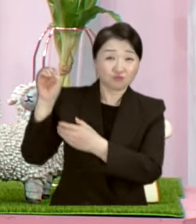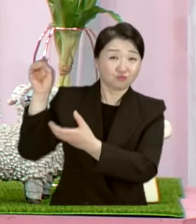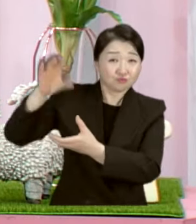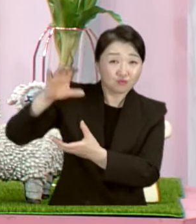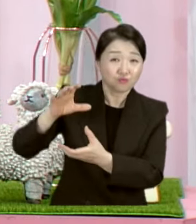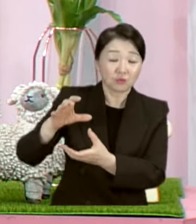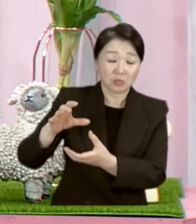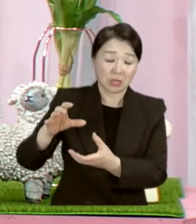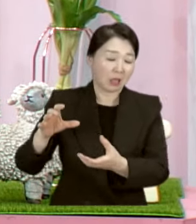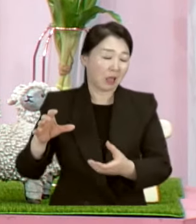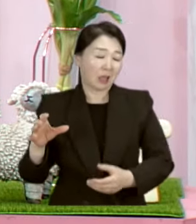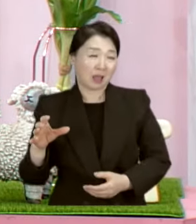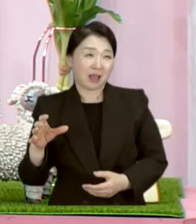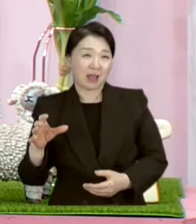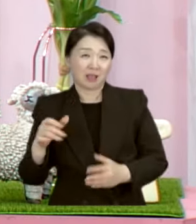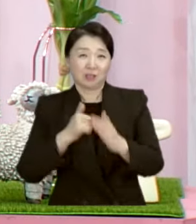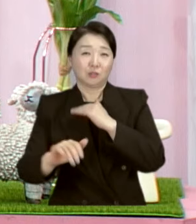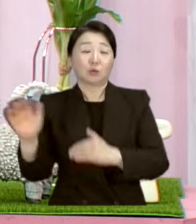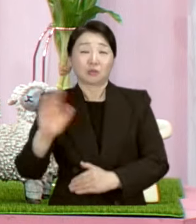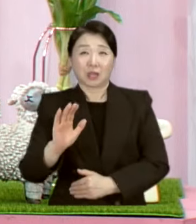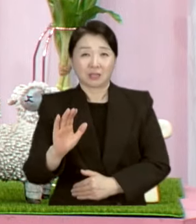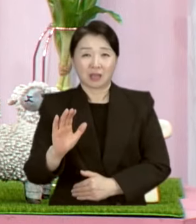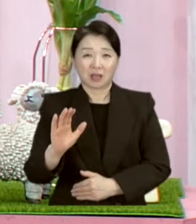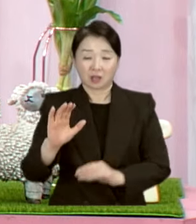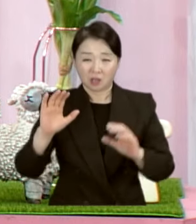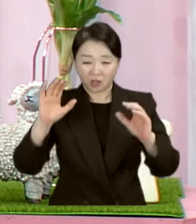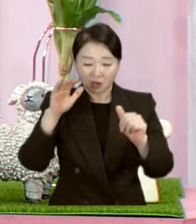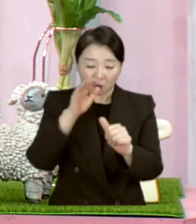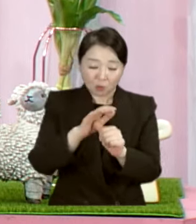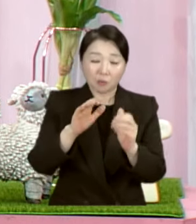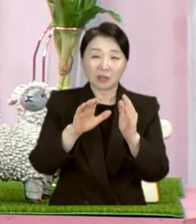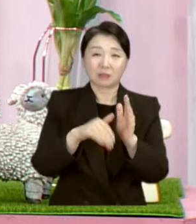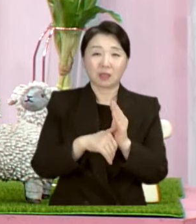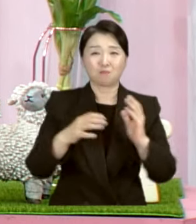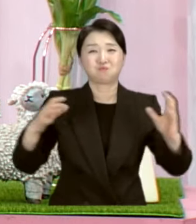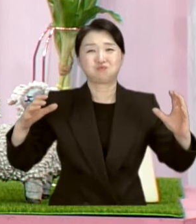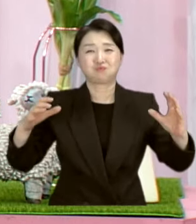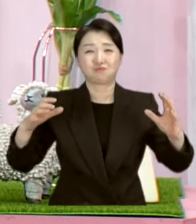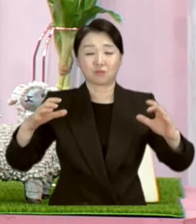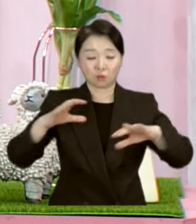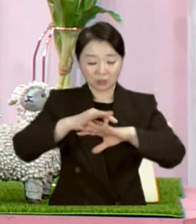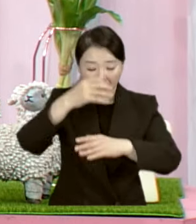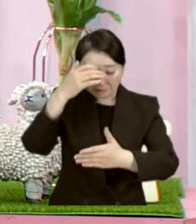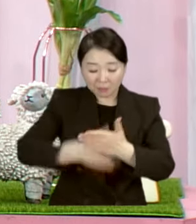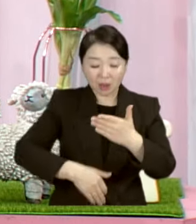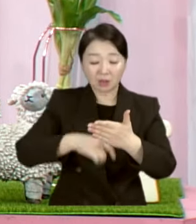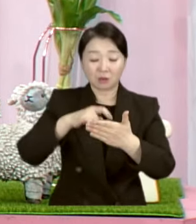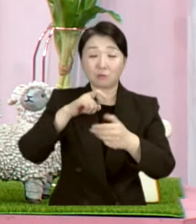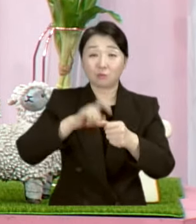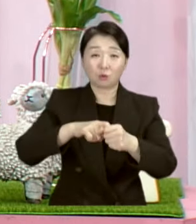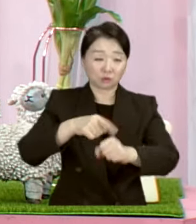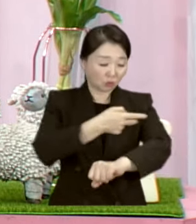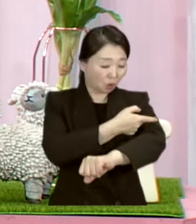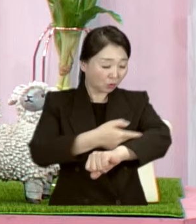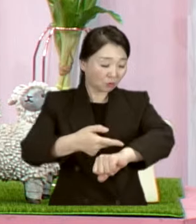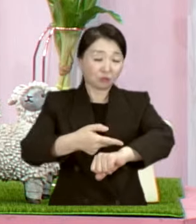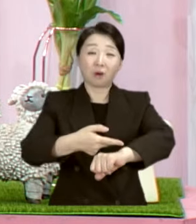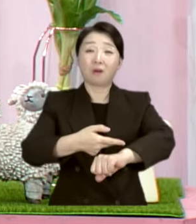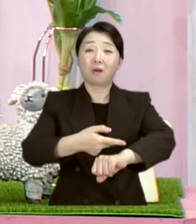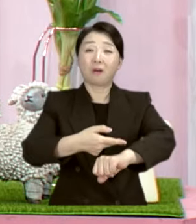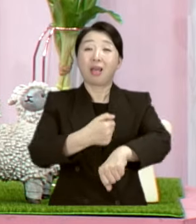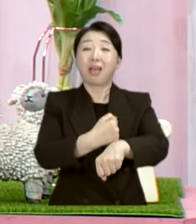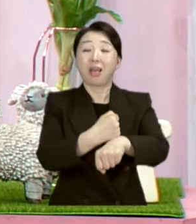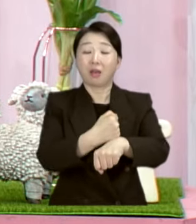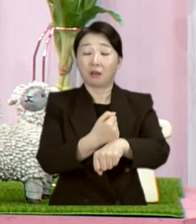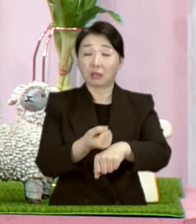네. 어렸을 때 너무 뚱뚱해가지고 살 빼려고 네. 아, 예. 어머니께서 수영을 시작시켰는데 네. 살은 아직도 안